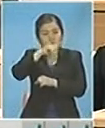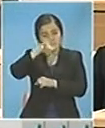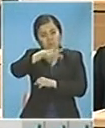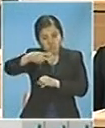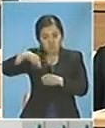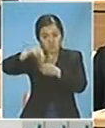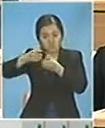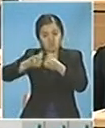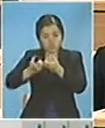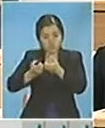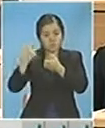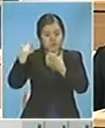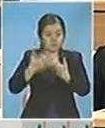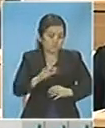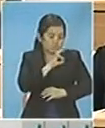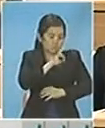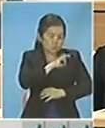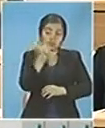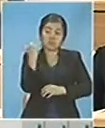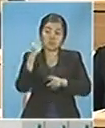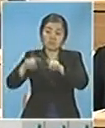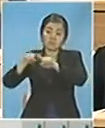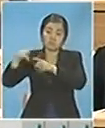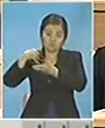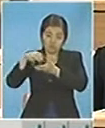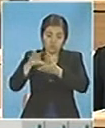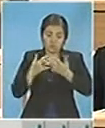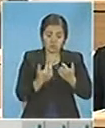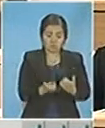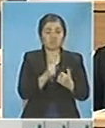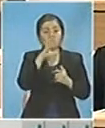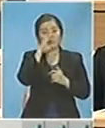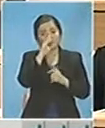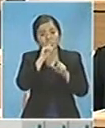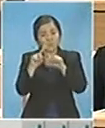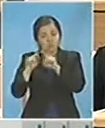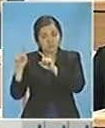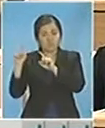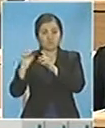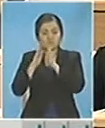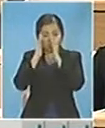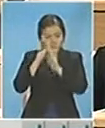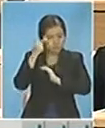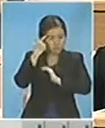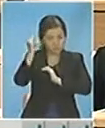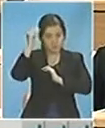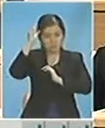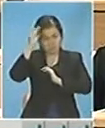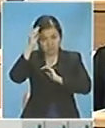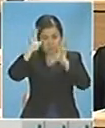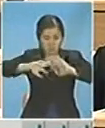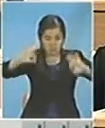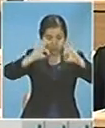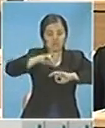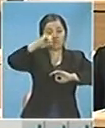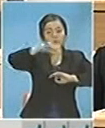านี้นี่สมาชิกท่านอื่นๆที่ได้กล่าวไปแล้วก็ได้พูดถึงว่าท่านเป็นผู้ทรงปัญญาแล้วก็มีบทบ